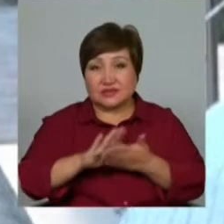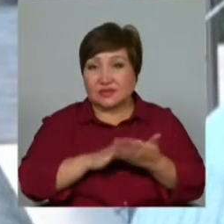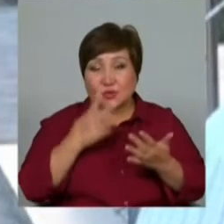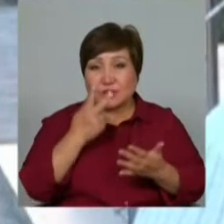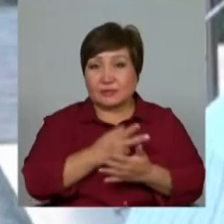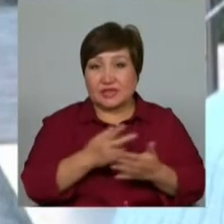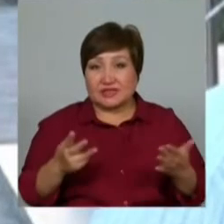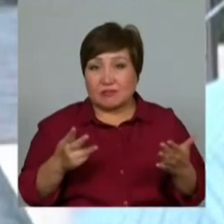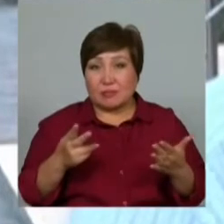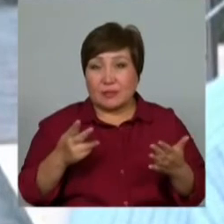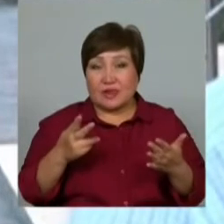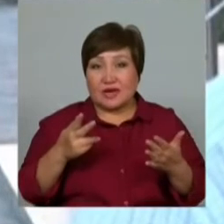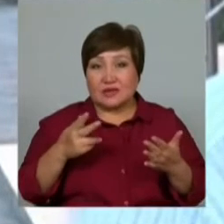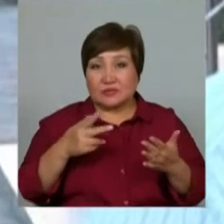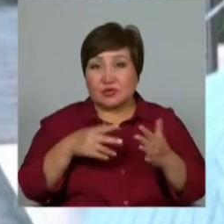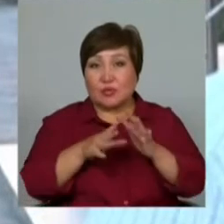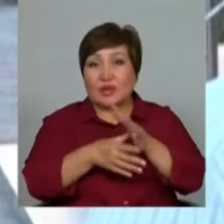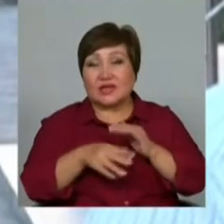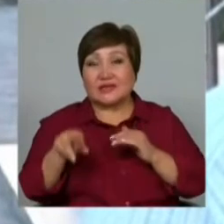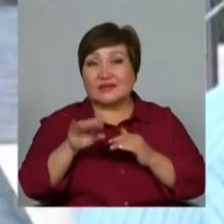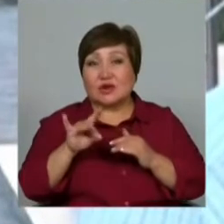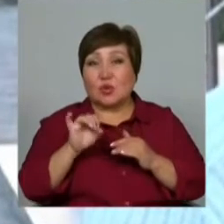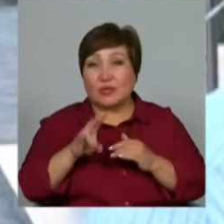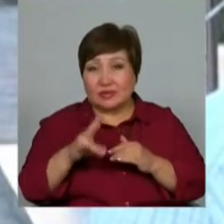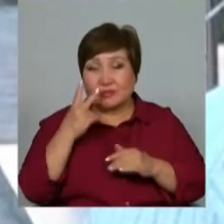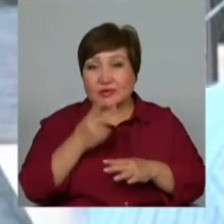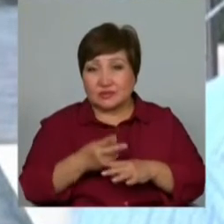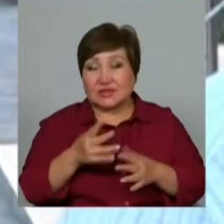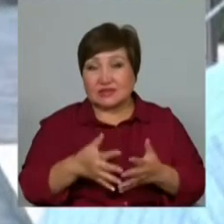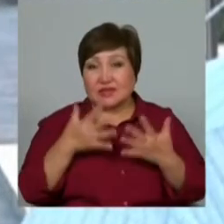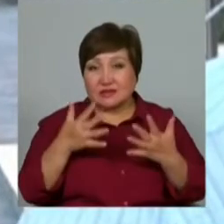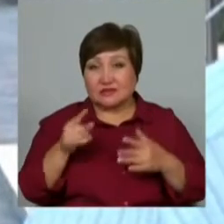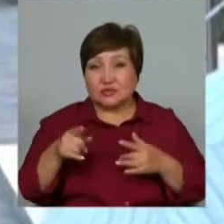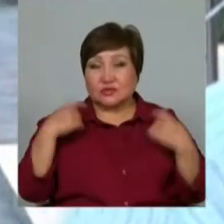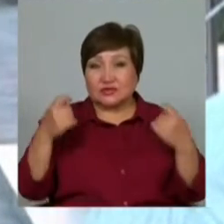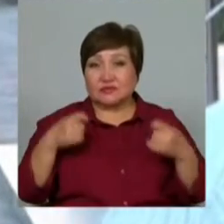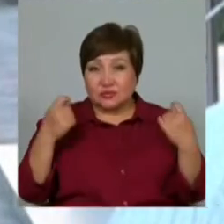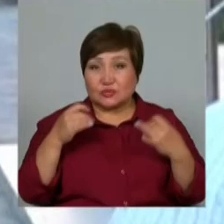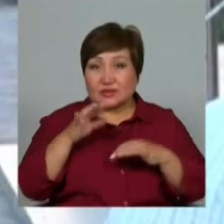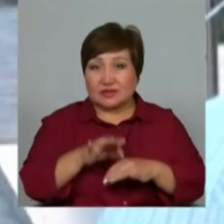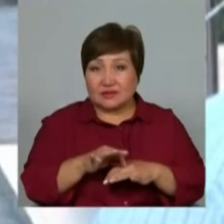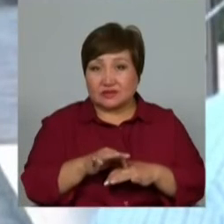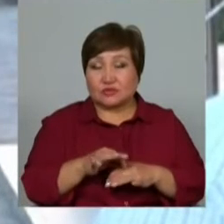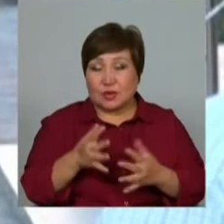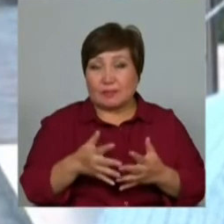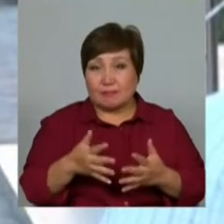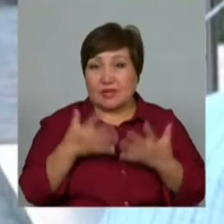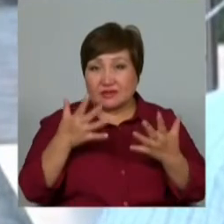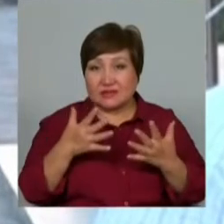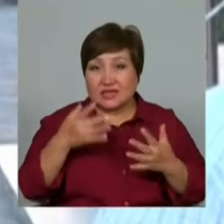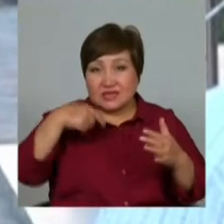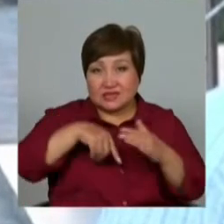Дрон пайдаланып қараған кезде уже сол кезде анықтадық, сол шара өтіп жатқан жөнінде. Бірақ есіктерін бәрін іштен кілттеп